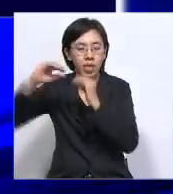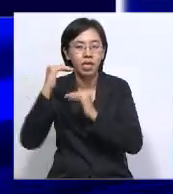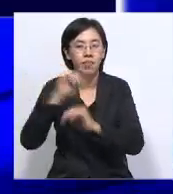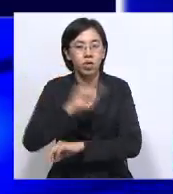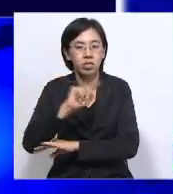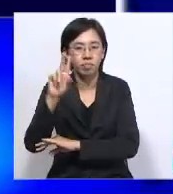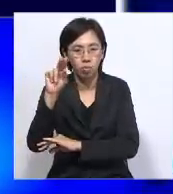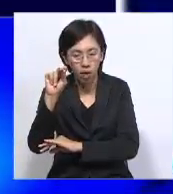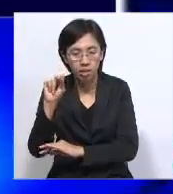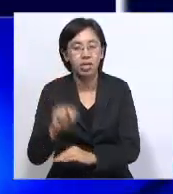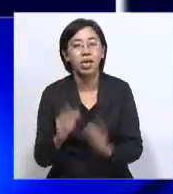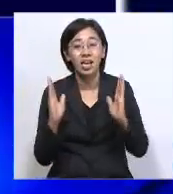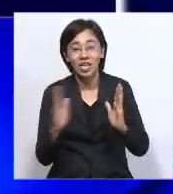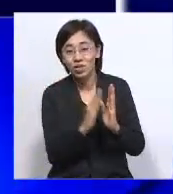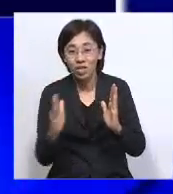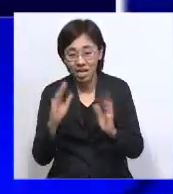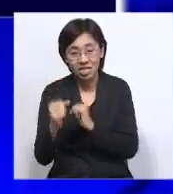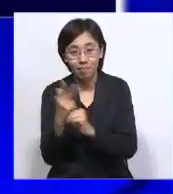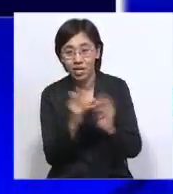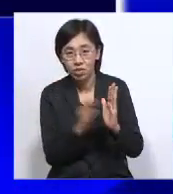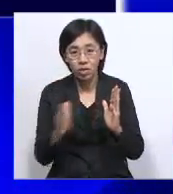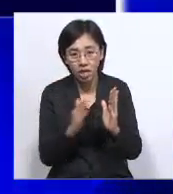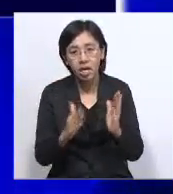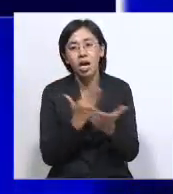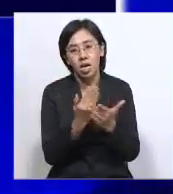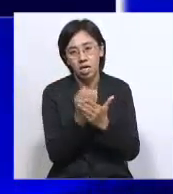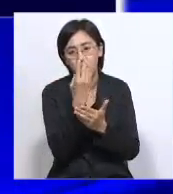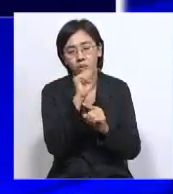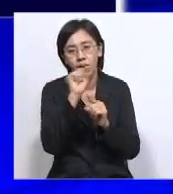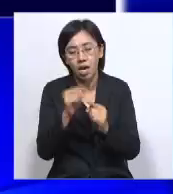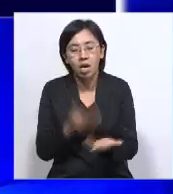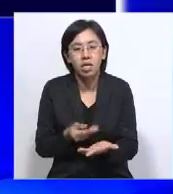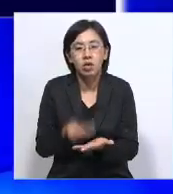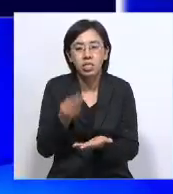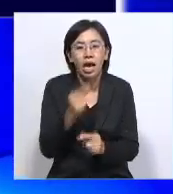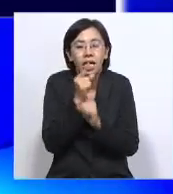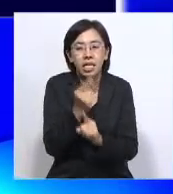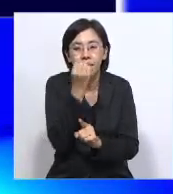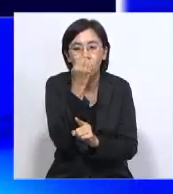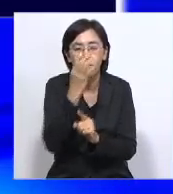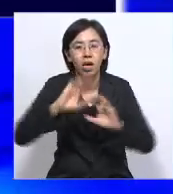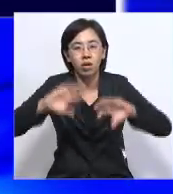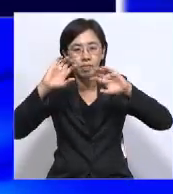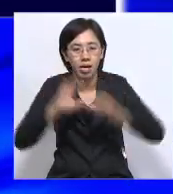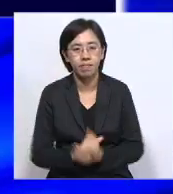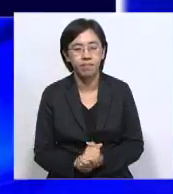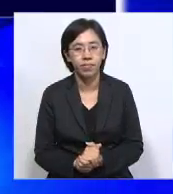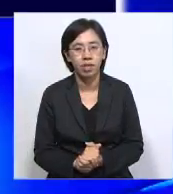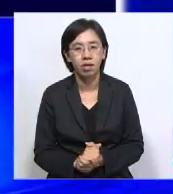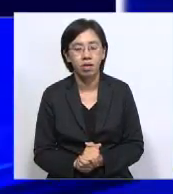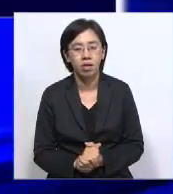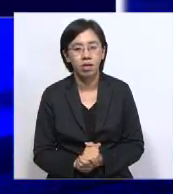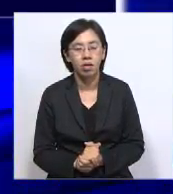30วันแล้วก็ในระหว่างขอพักชำระค่าธรรมเนียมก็จะต้องจ่ายดอกเบี้ยในอัตราดอกเบี้ยนโยบายแต่จะไม่สามารถ